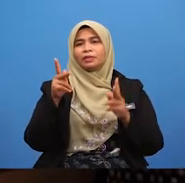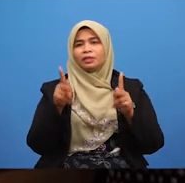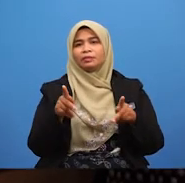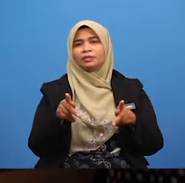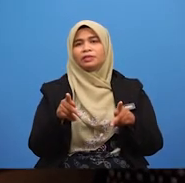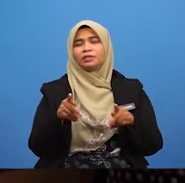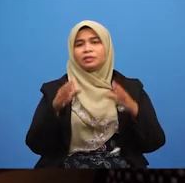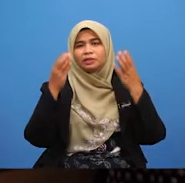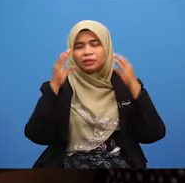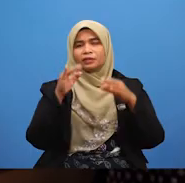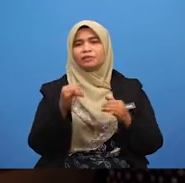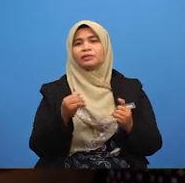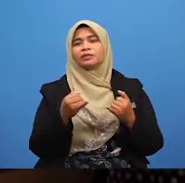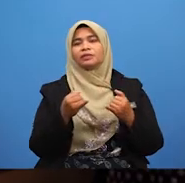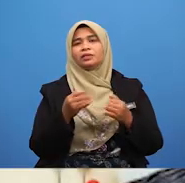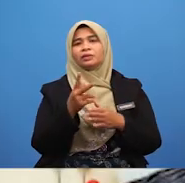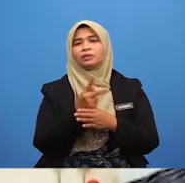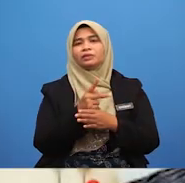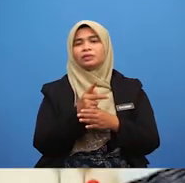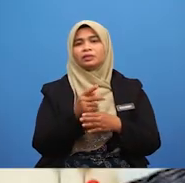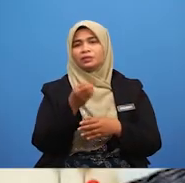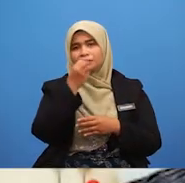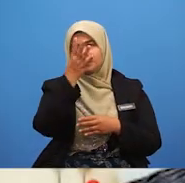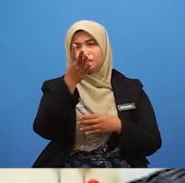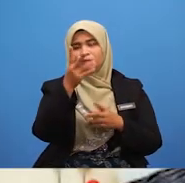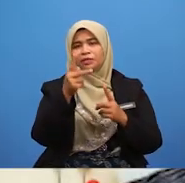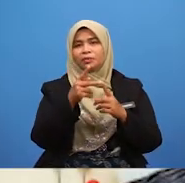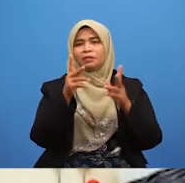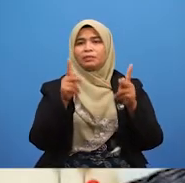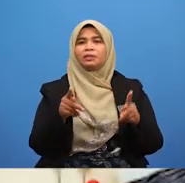semua bagaimana kita ingin bezakan alatan